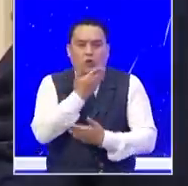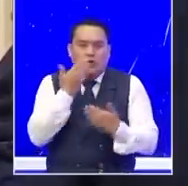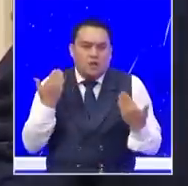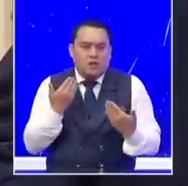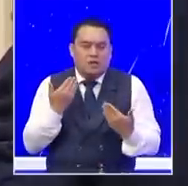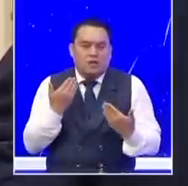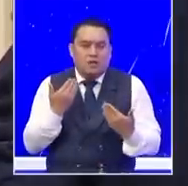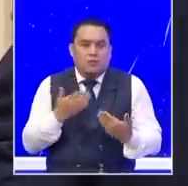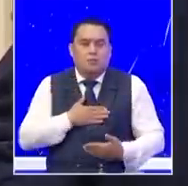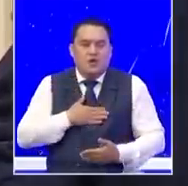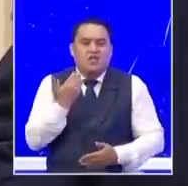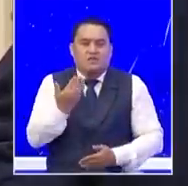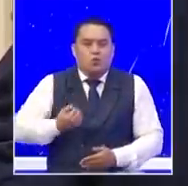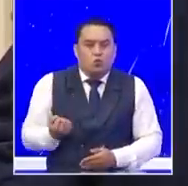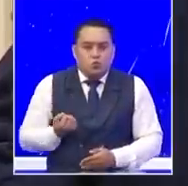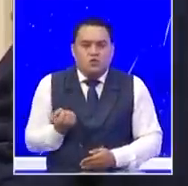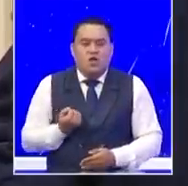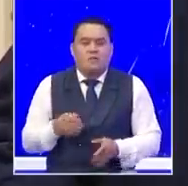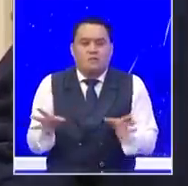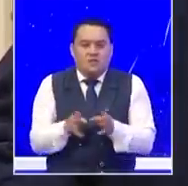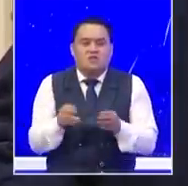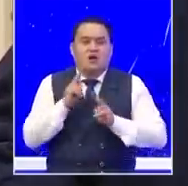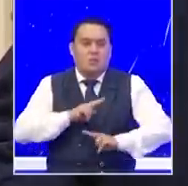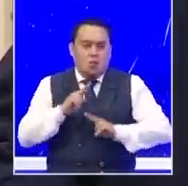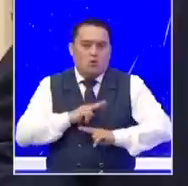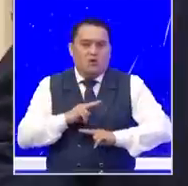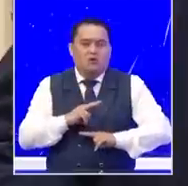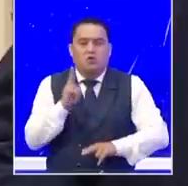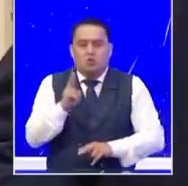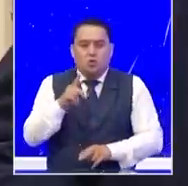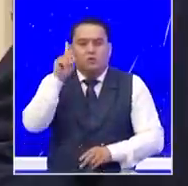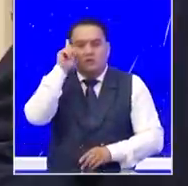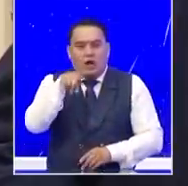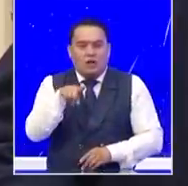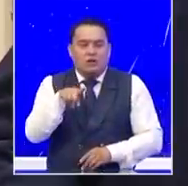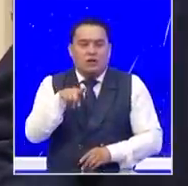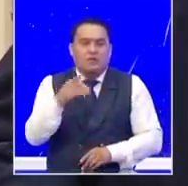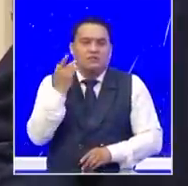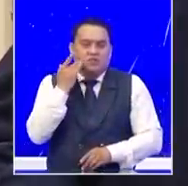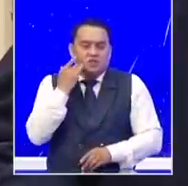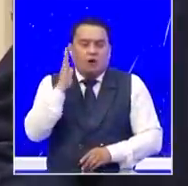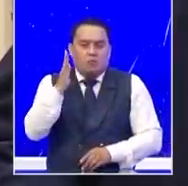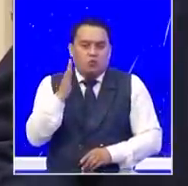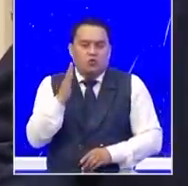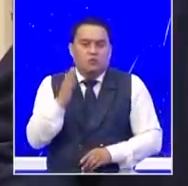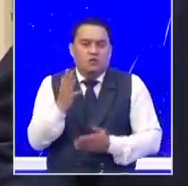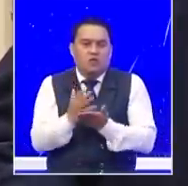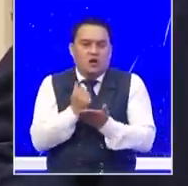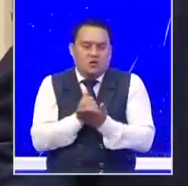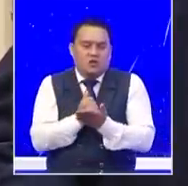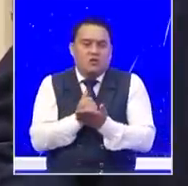мы, его друзья, товарищи, соратники, и все, кто его знал, мы всегда будем хранить